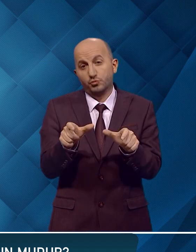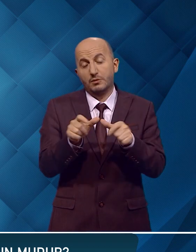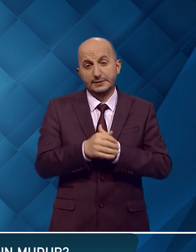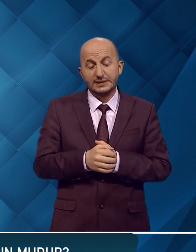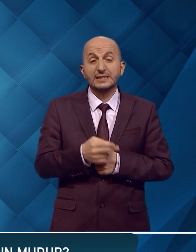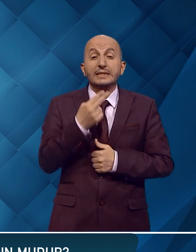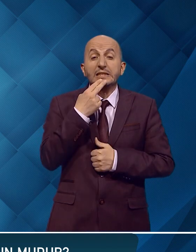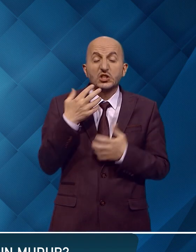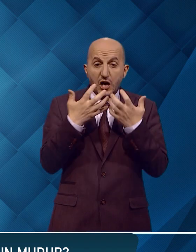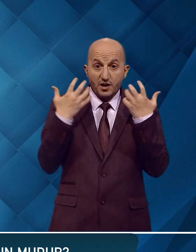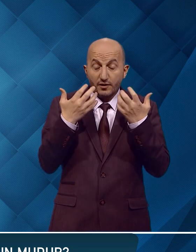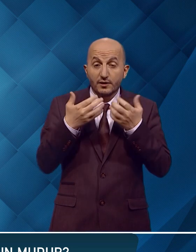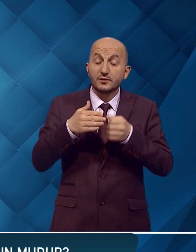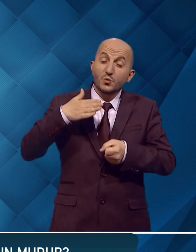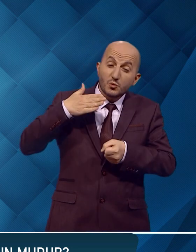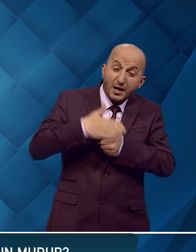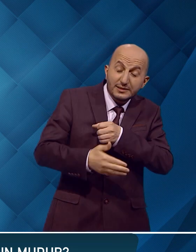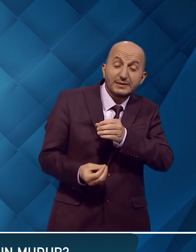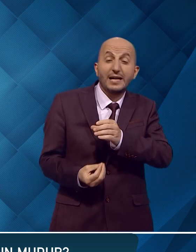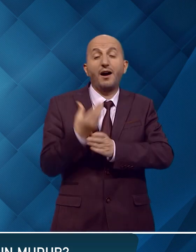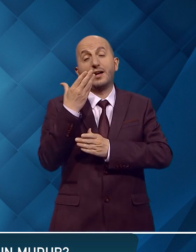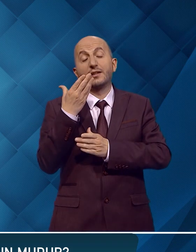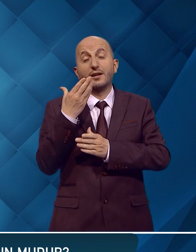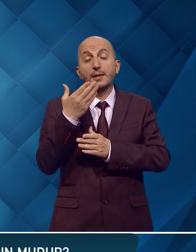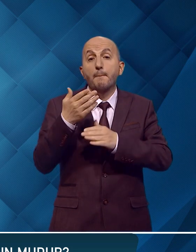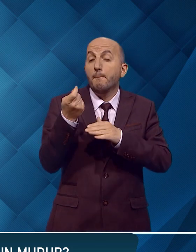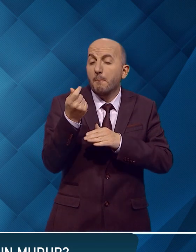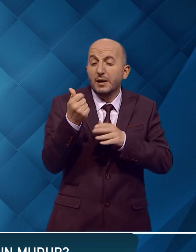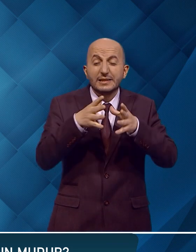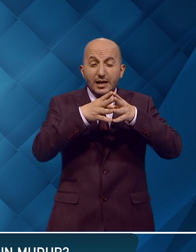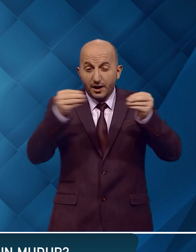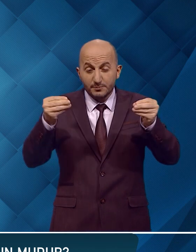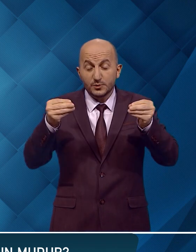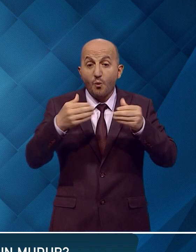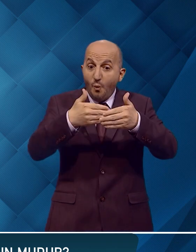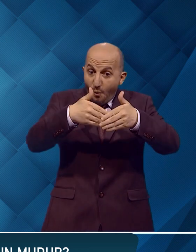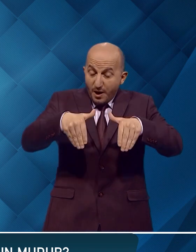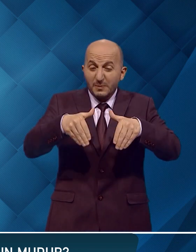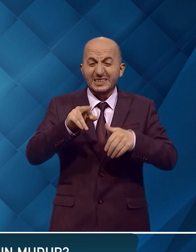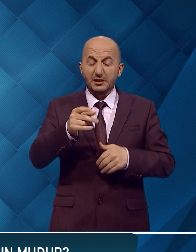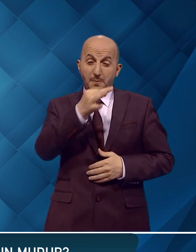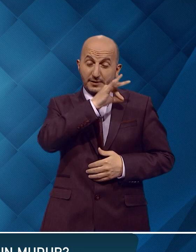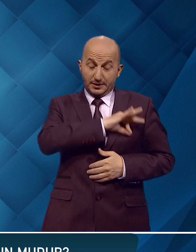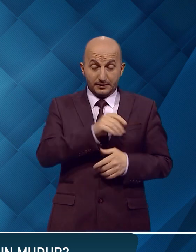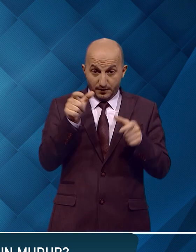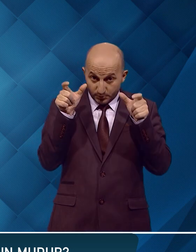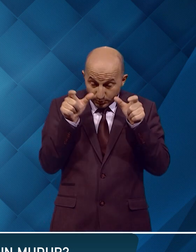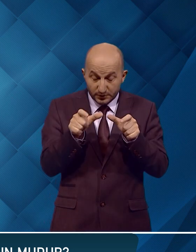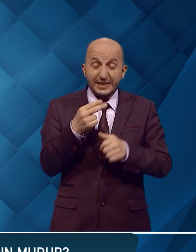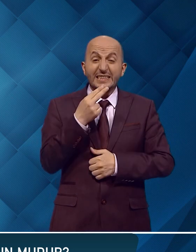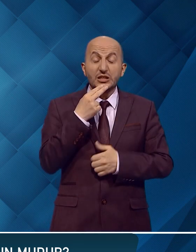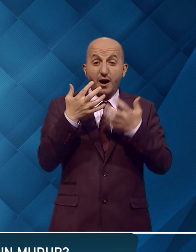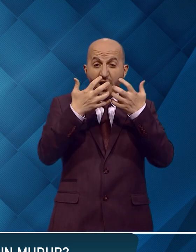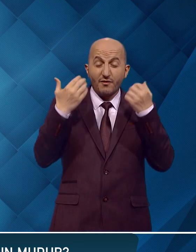korunması, dişi hayvanların kurban edilmesinden kaynaklanan maddi kaybın önlenmesi gibi maslahatlar da gözetilerek,